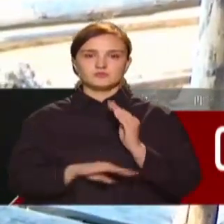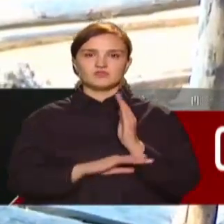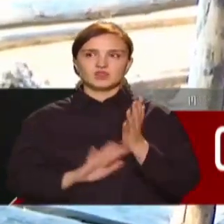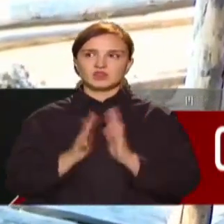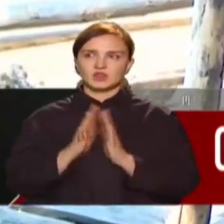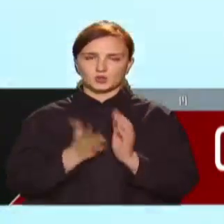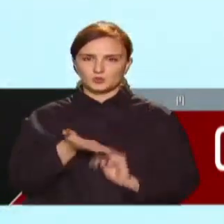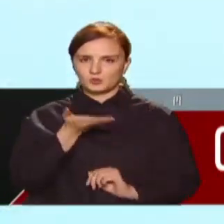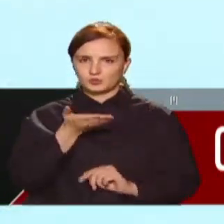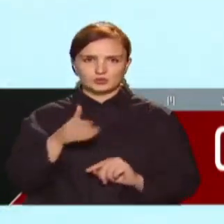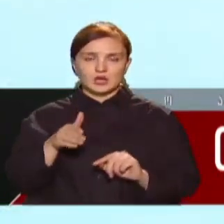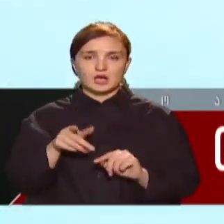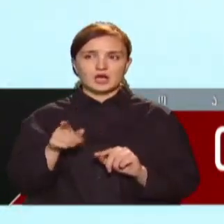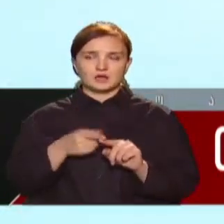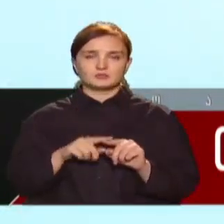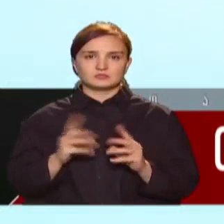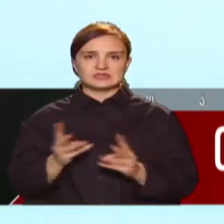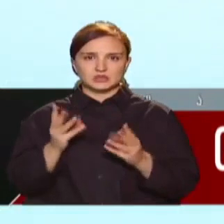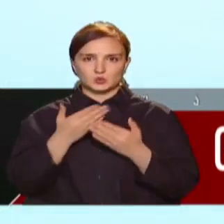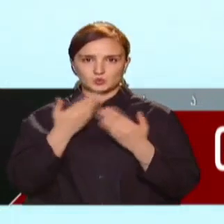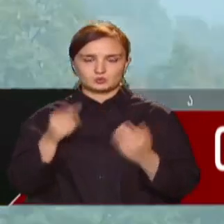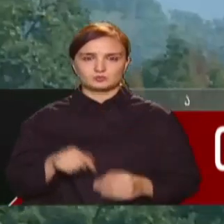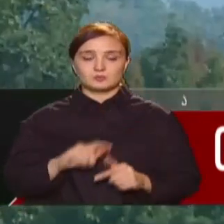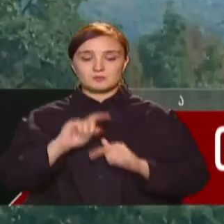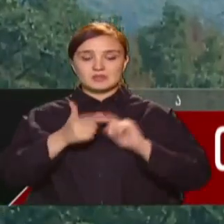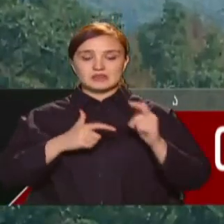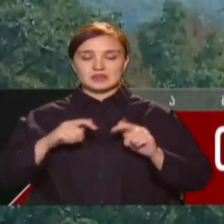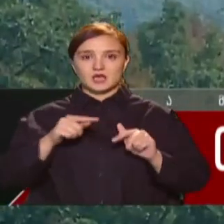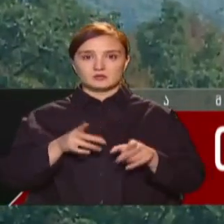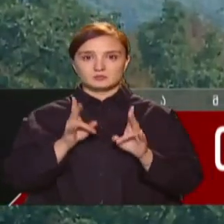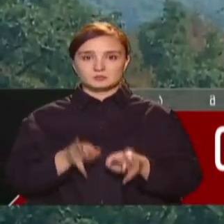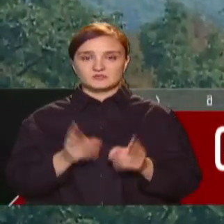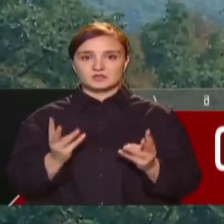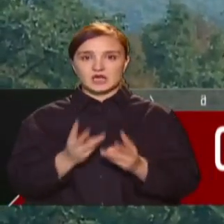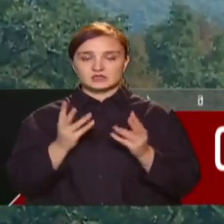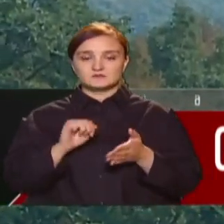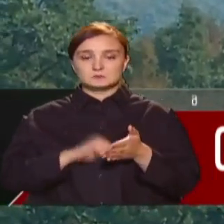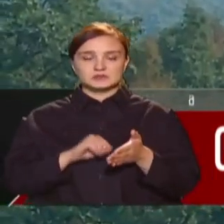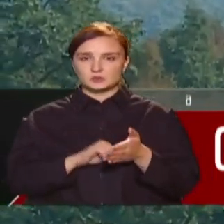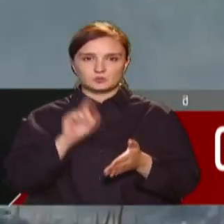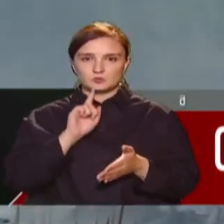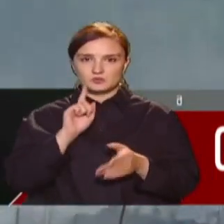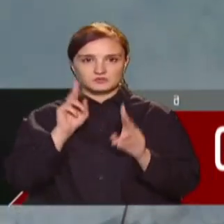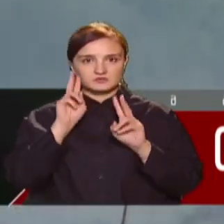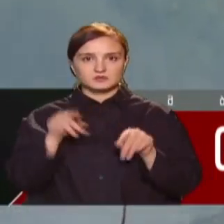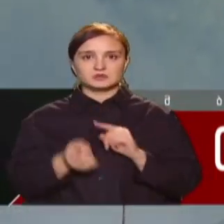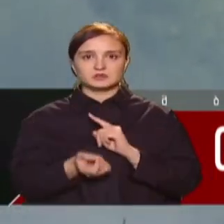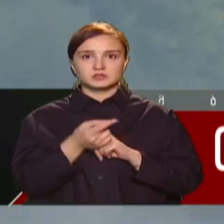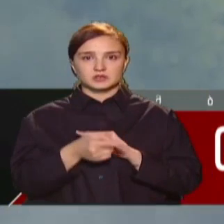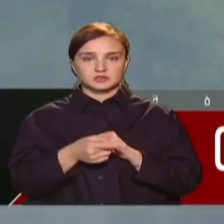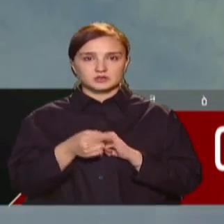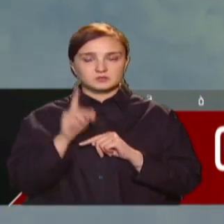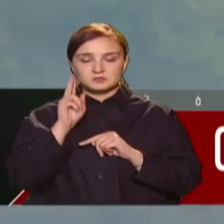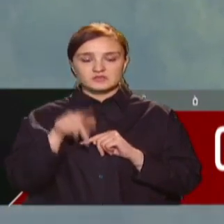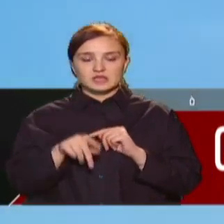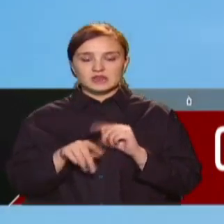agar ari saertos sesxli. Sopel Shildashi mtis perdobze gachenili khandzris gamomtsvebi mizezi gerjirobit utsnobia, aseve tsnobili ar aris